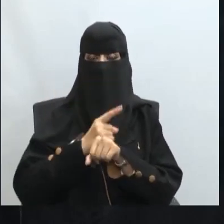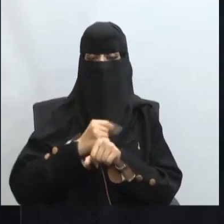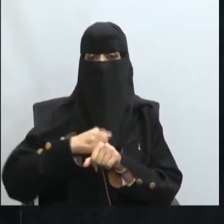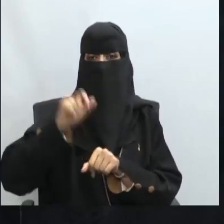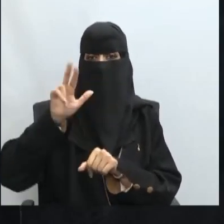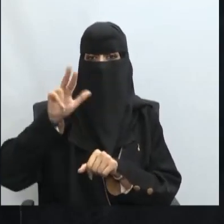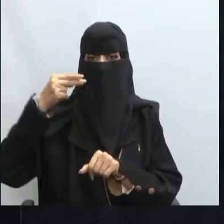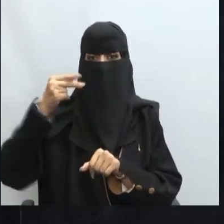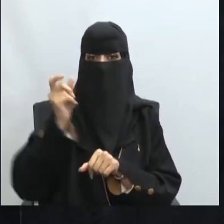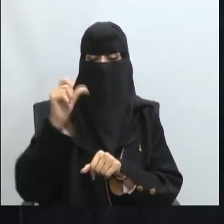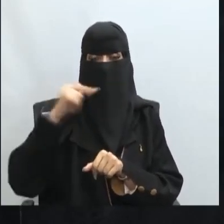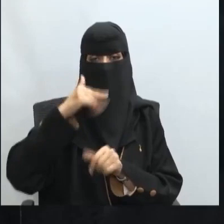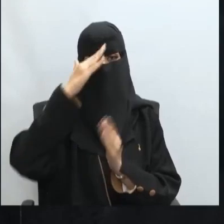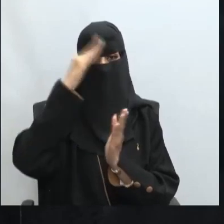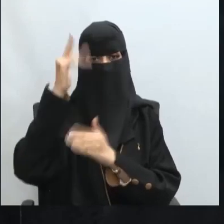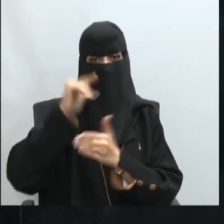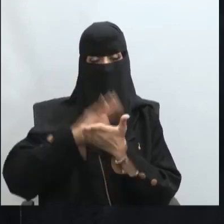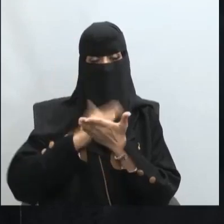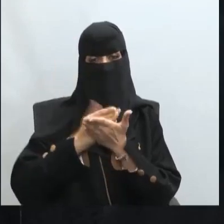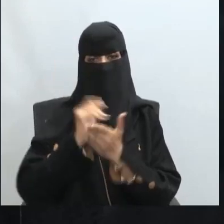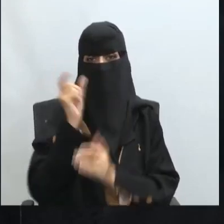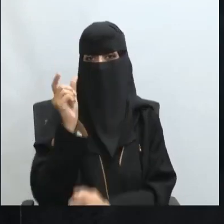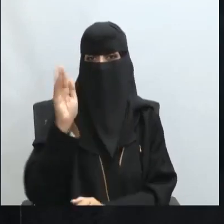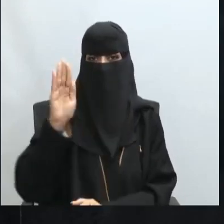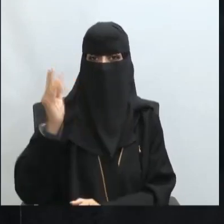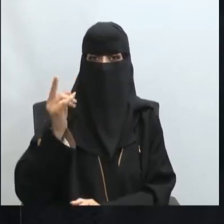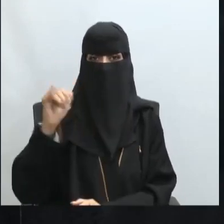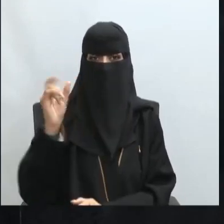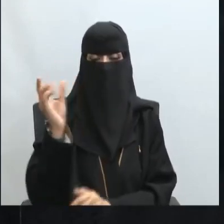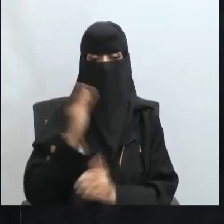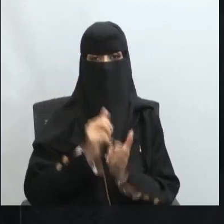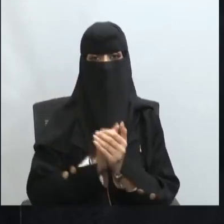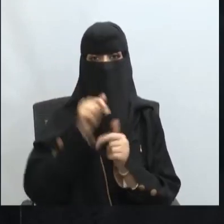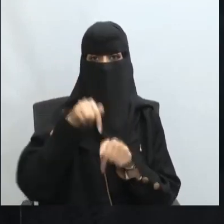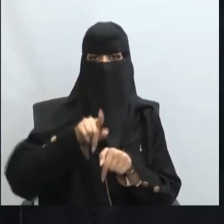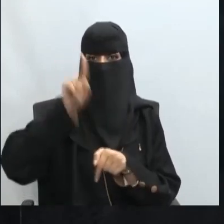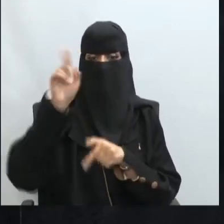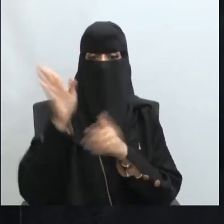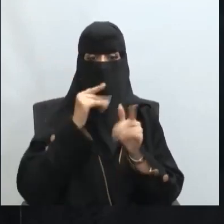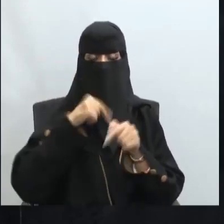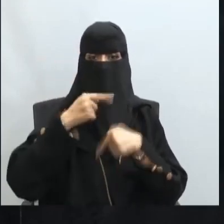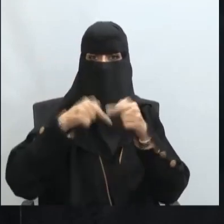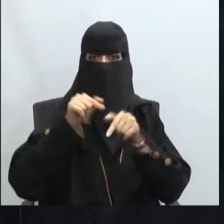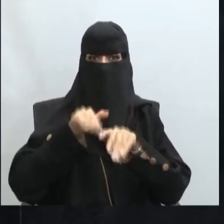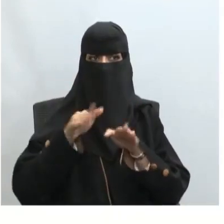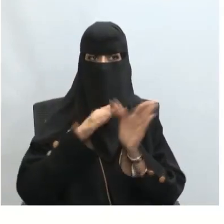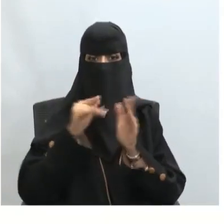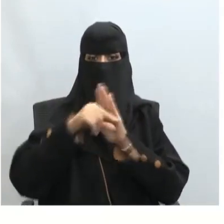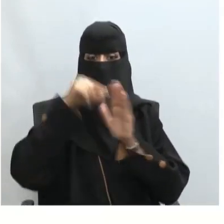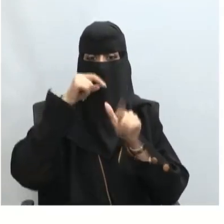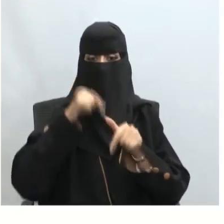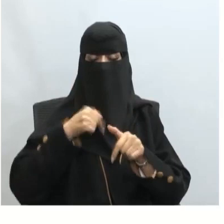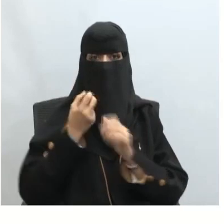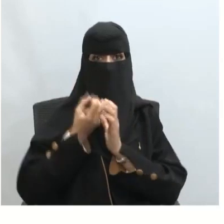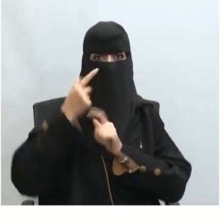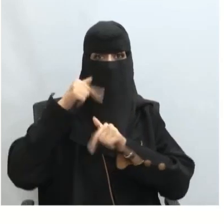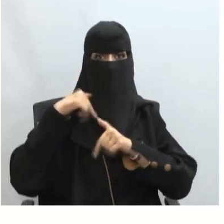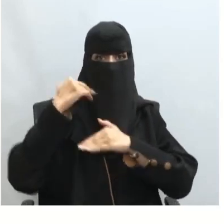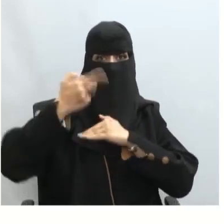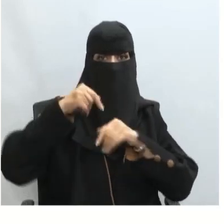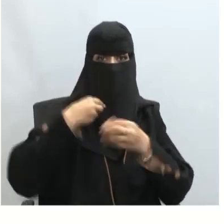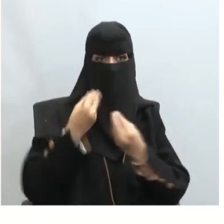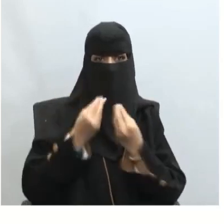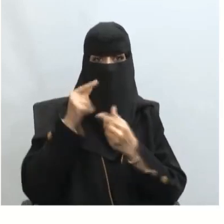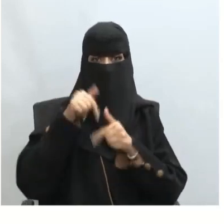العنود ناصر العتيبي نرحب بالسادتنا استاذه لغه الاشاره نسرين النصار اليوم باذن الله ستكون سيكون درسنا عن توقع نواتج